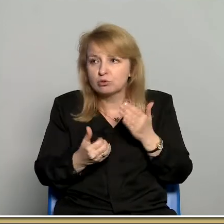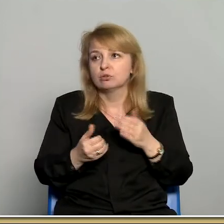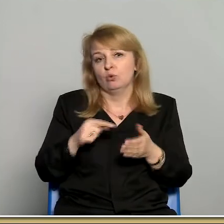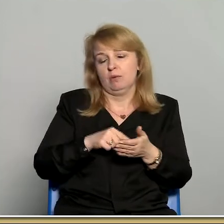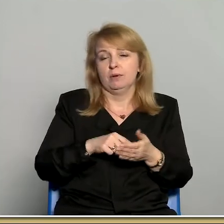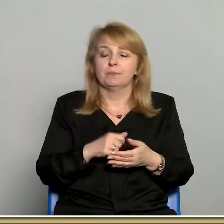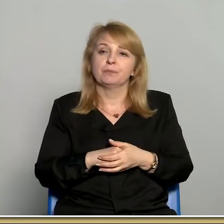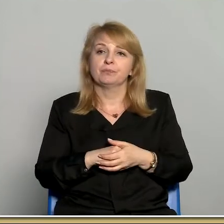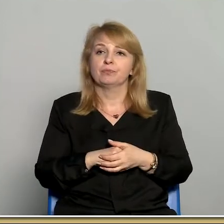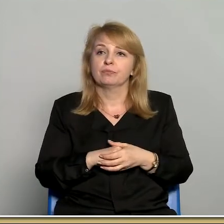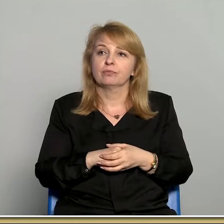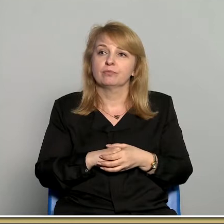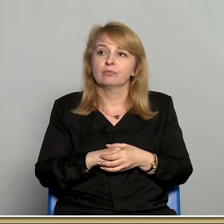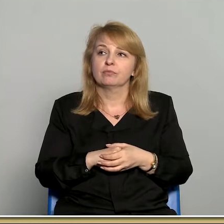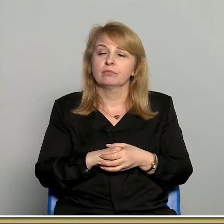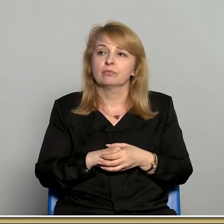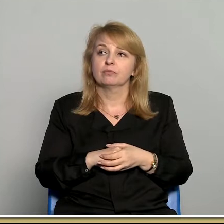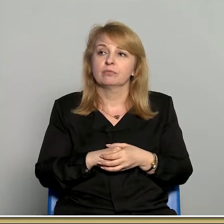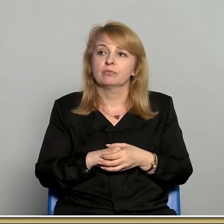To pierwszy istotny element.